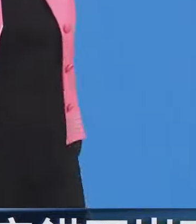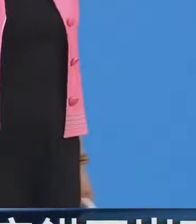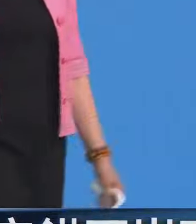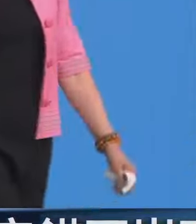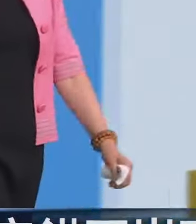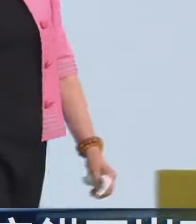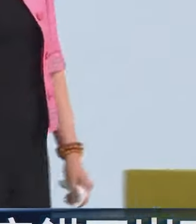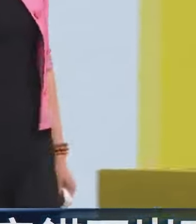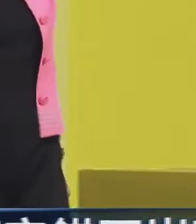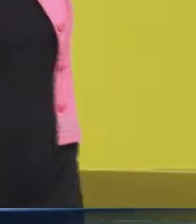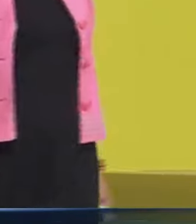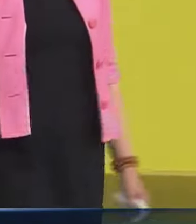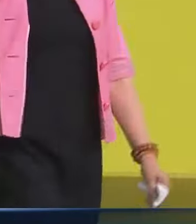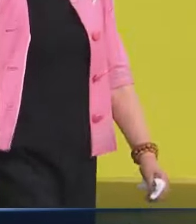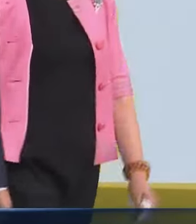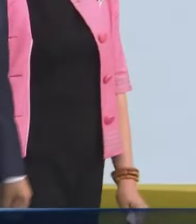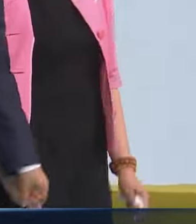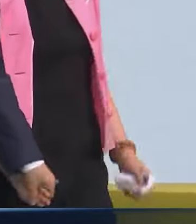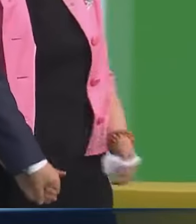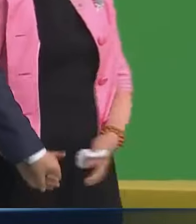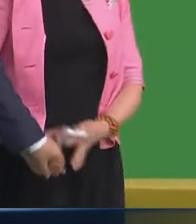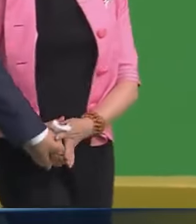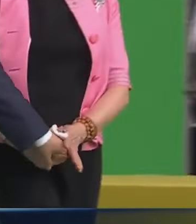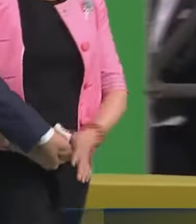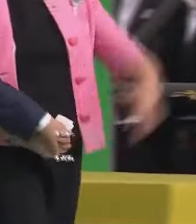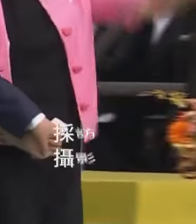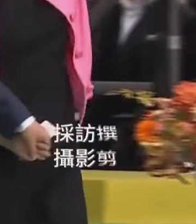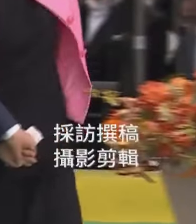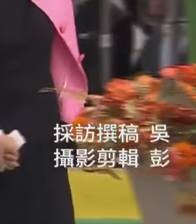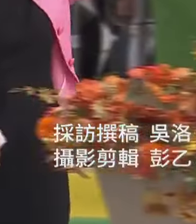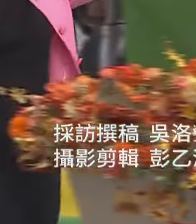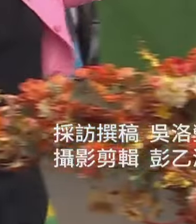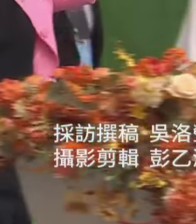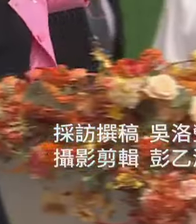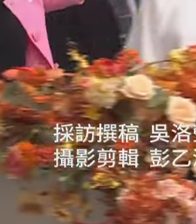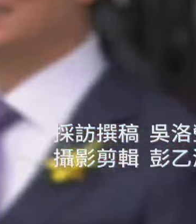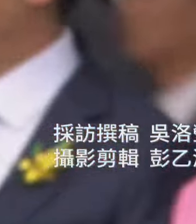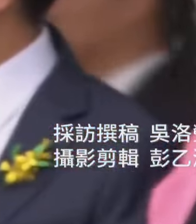两岸方向定锚，就看北京如何接招。镜新闻吴论颖、彭宇洲采访报道。